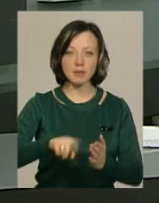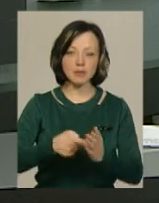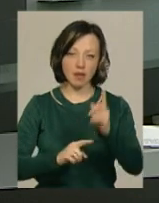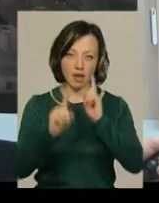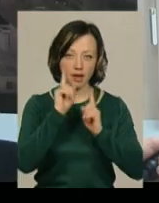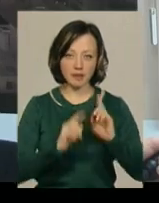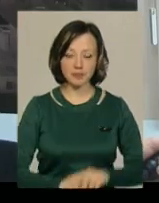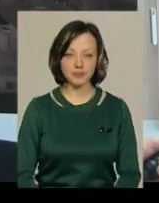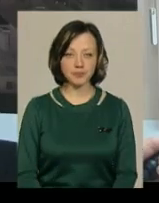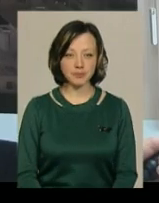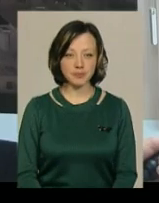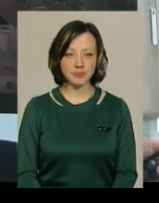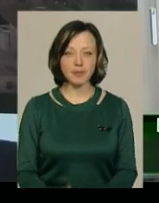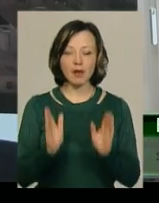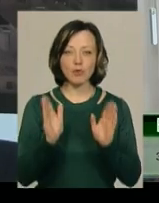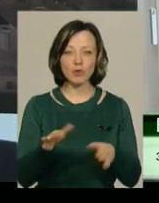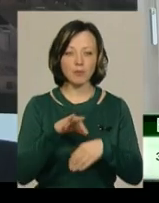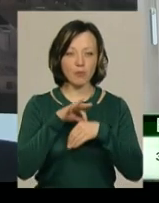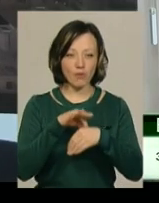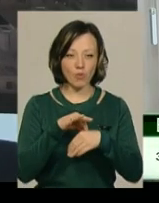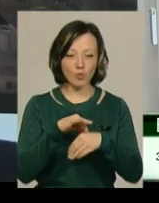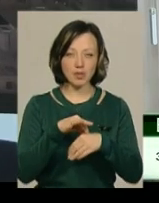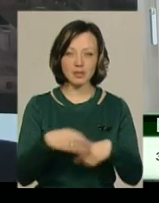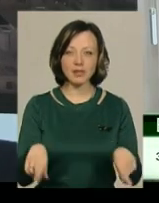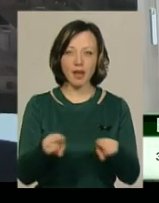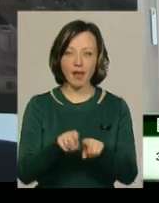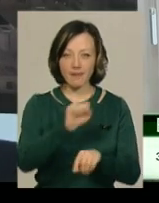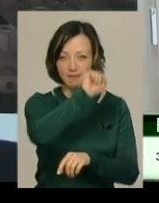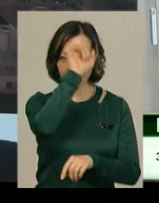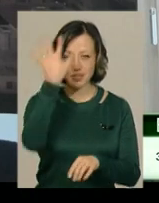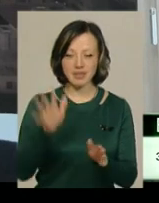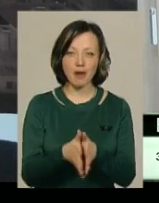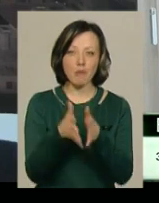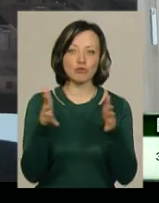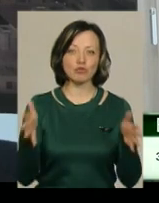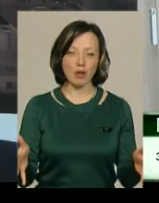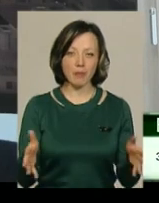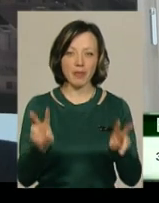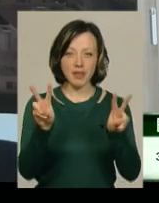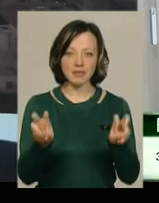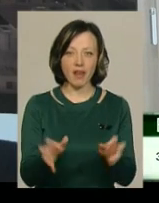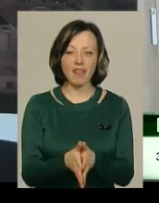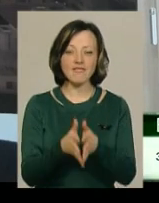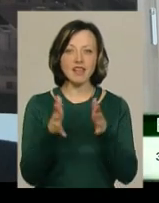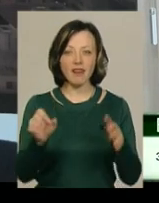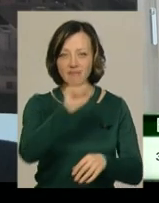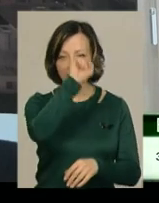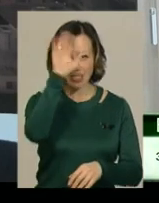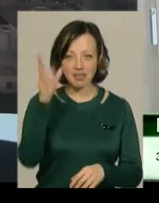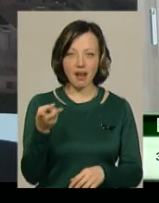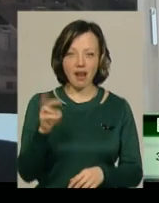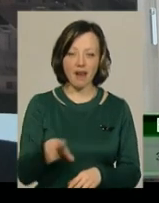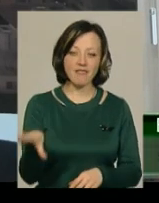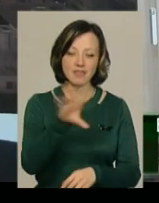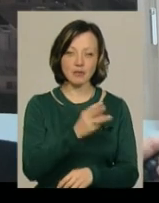раді. Будемо проводити таке весілля масштабне, ми назвали його «Велике весілля», бо всі